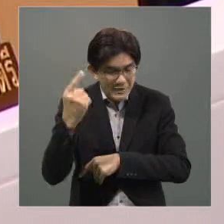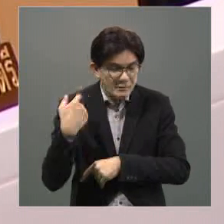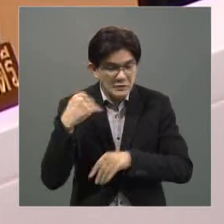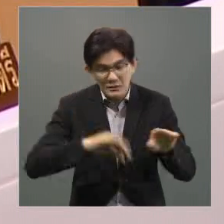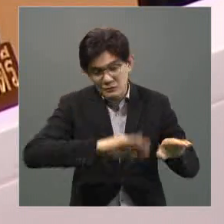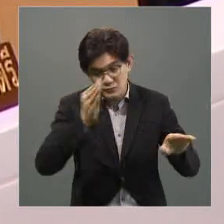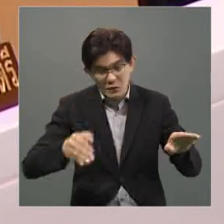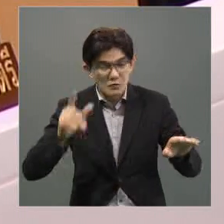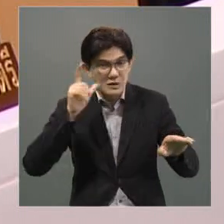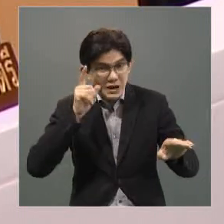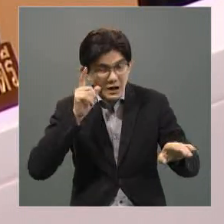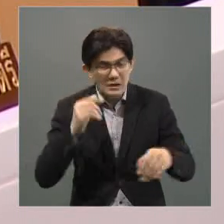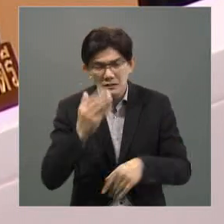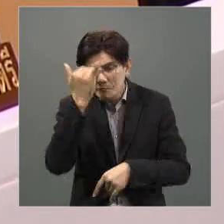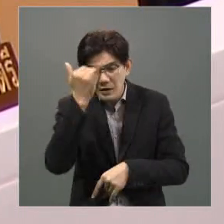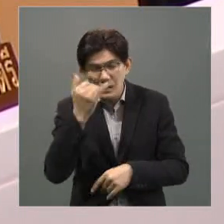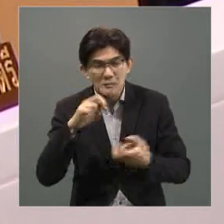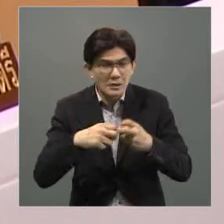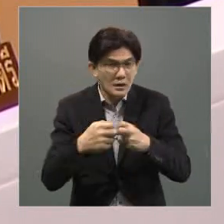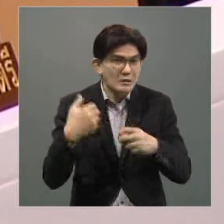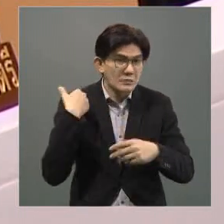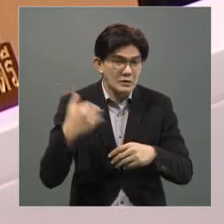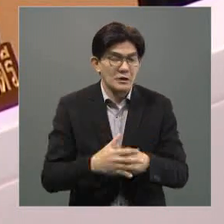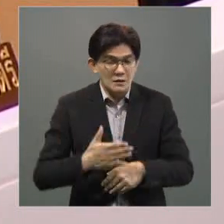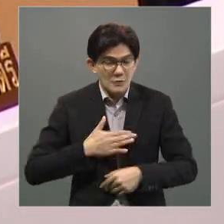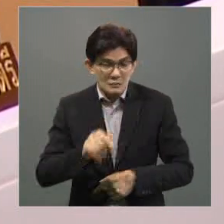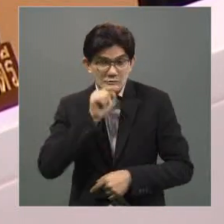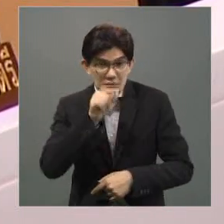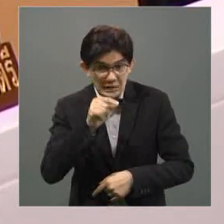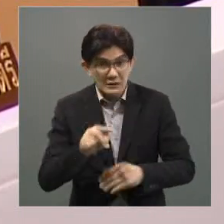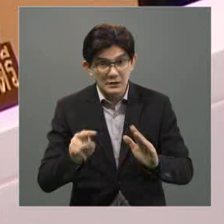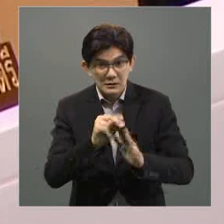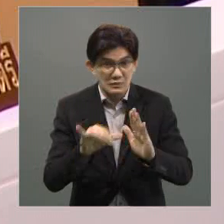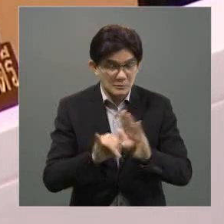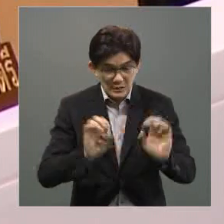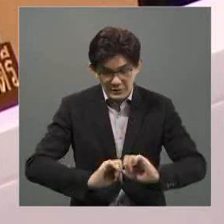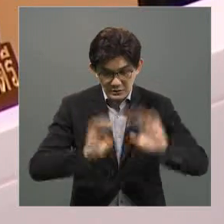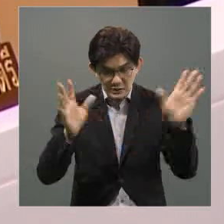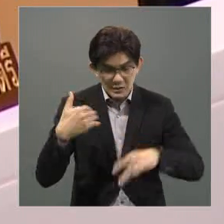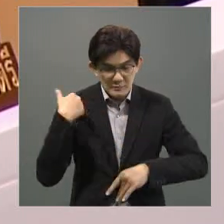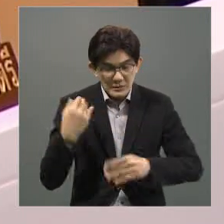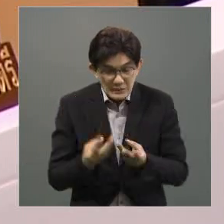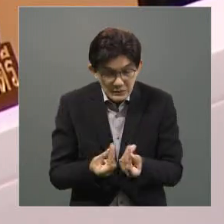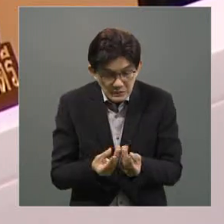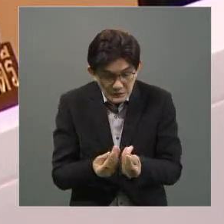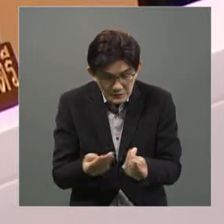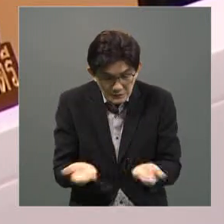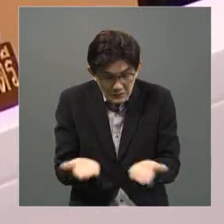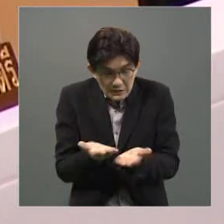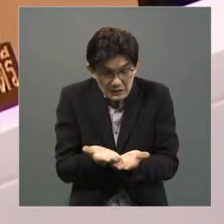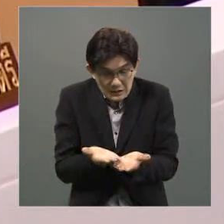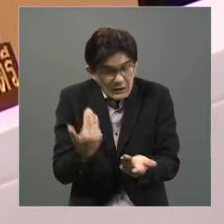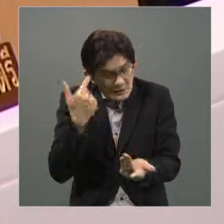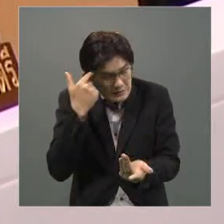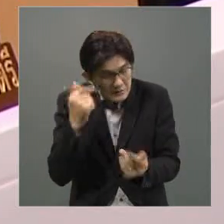าใหญ่ว่ามันเกิดอะไรขึ้นผมสั่งการเป็นนโยบายชัดเจนว่าต่อไปนี้พื้นที่ทับซ้อน